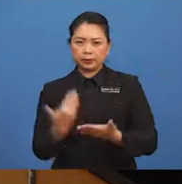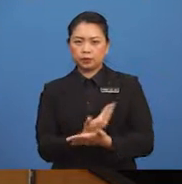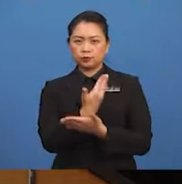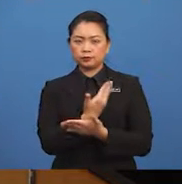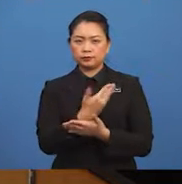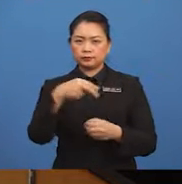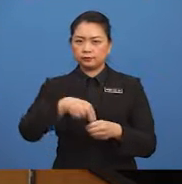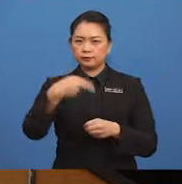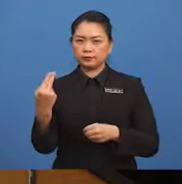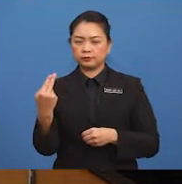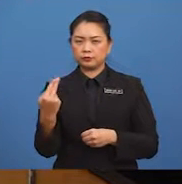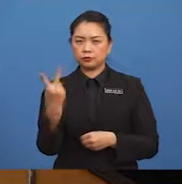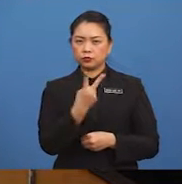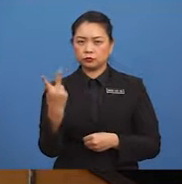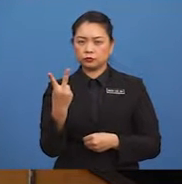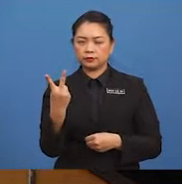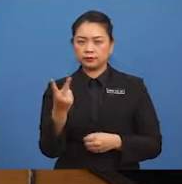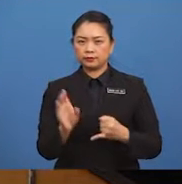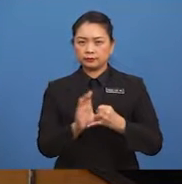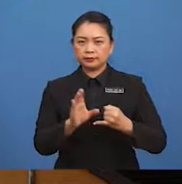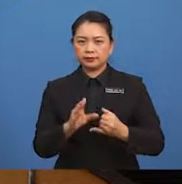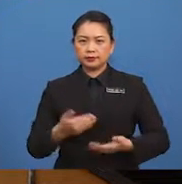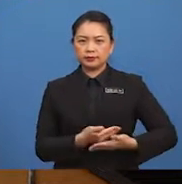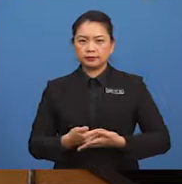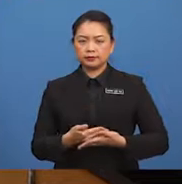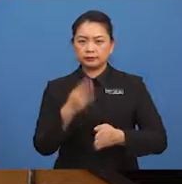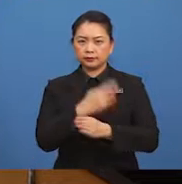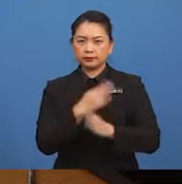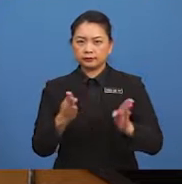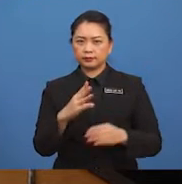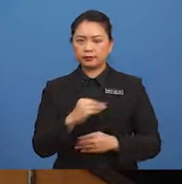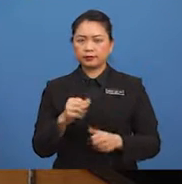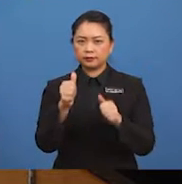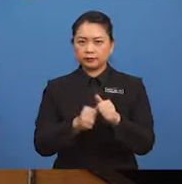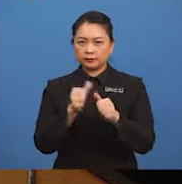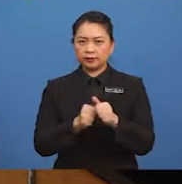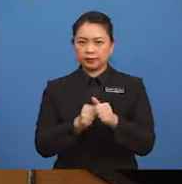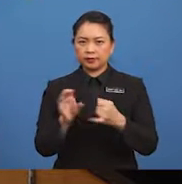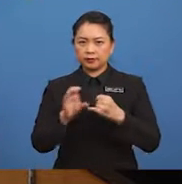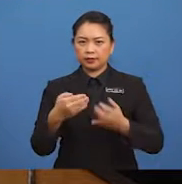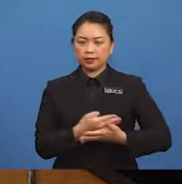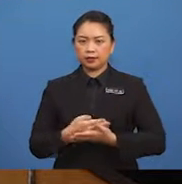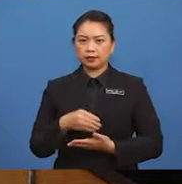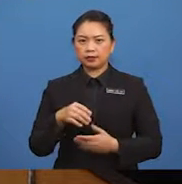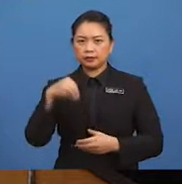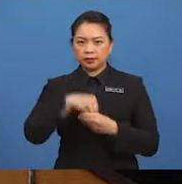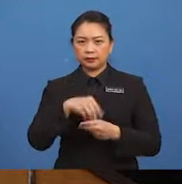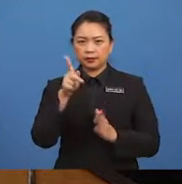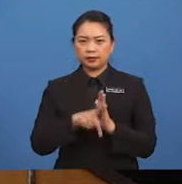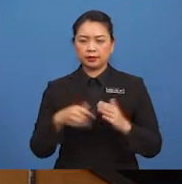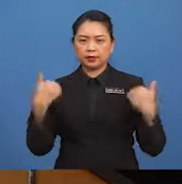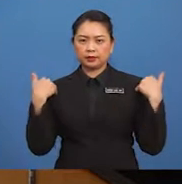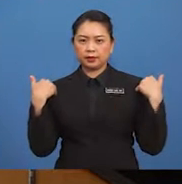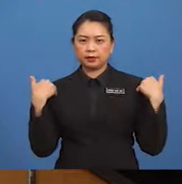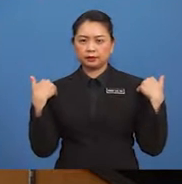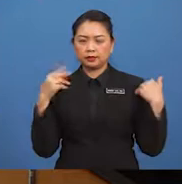Hasilnya, dua sel anak terbentuk dan setiap sel anak adalah dalam keadaan